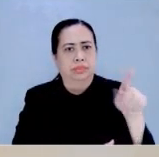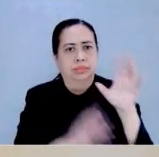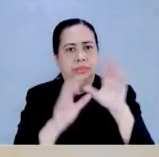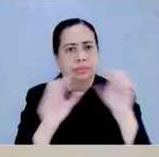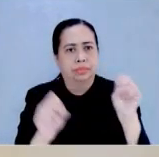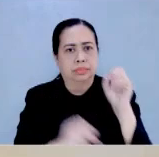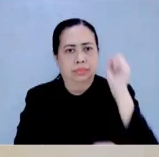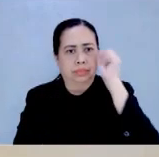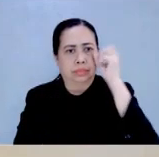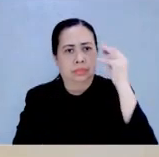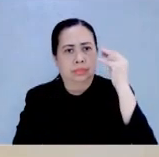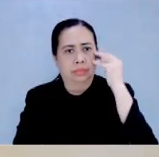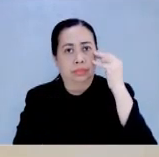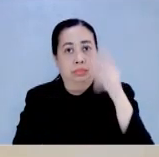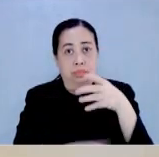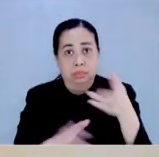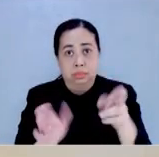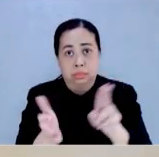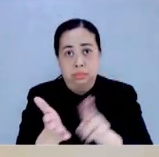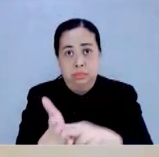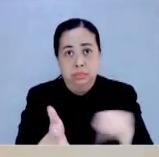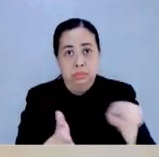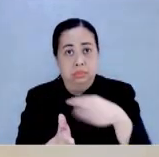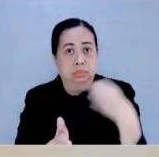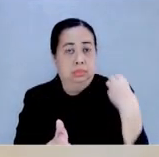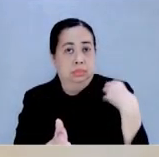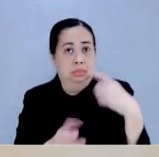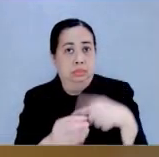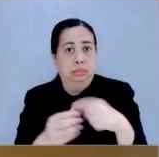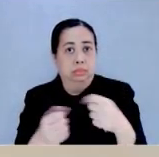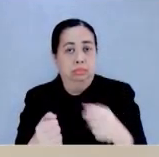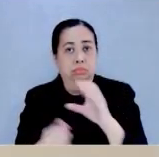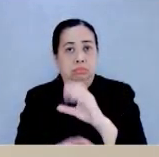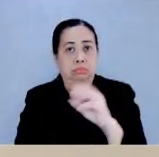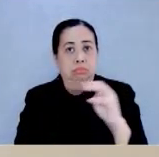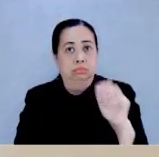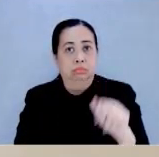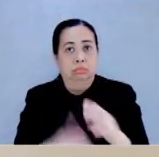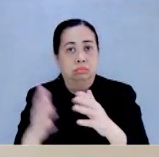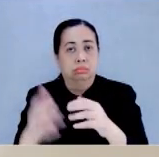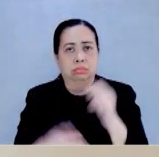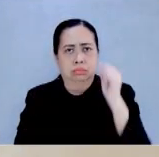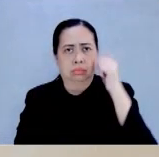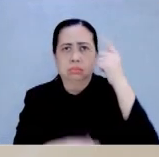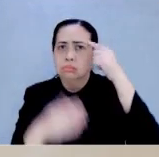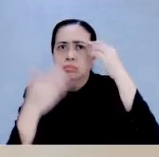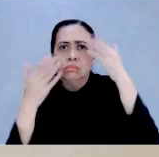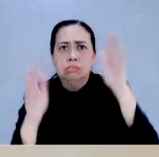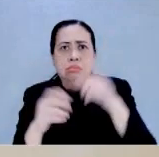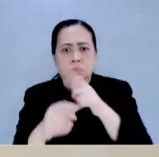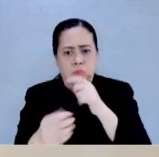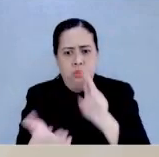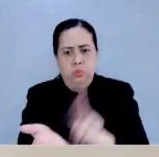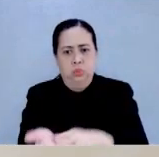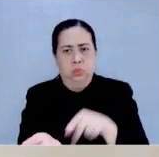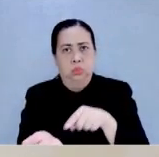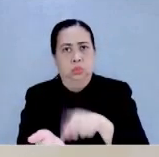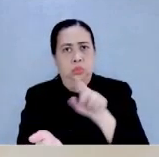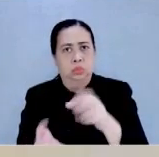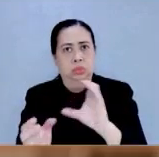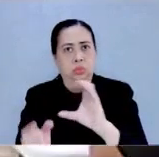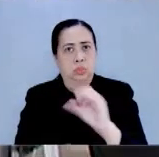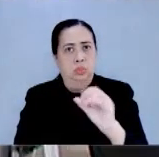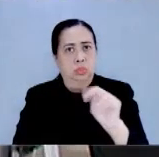Sonny Matula na pinirmahan ng mga opisyal nila ang kona ni Quiboloy. Hindi raw alam ni Matula kung sino ang pumirma ng kona